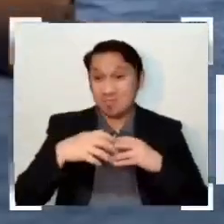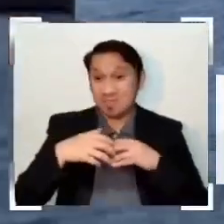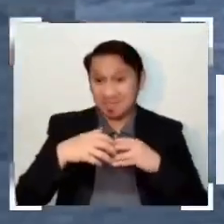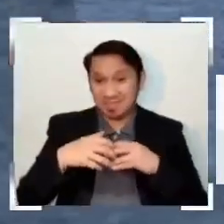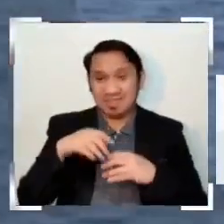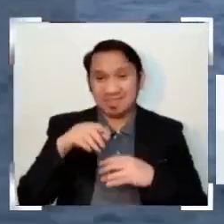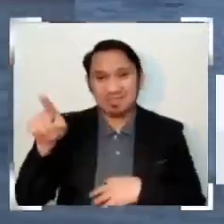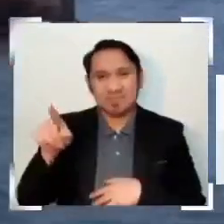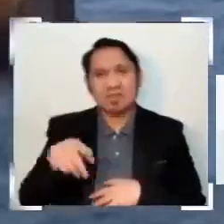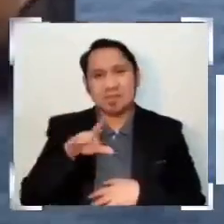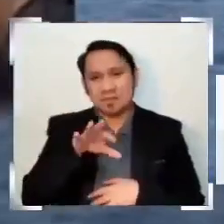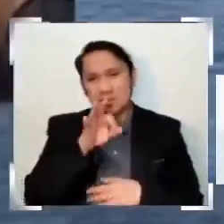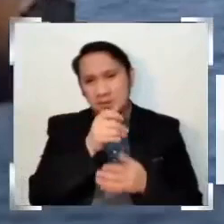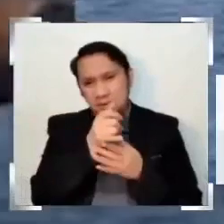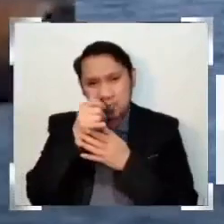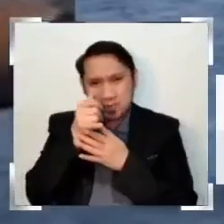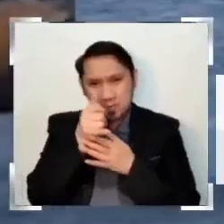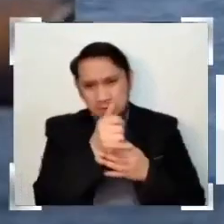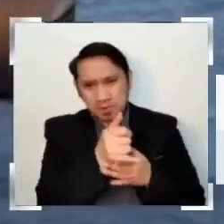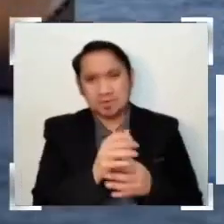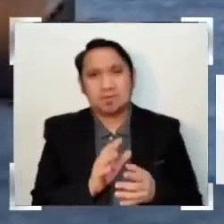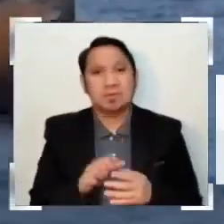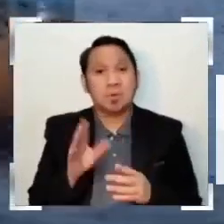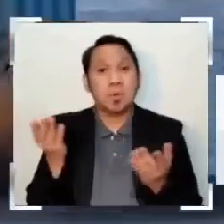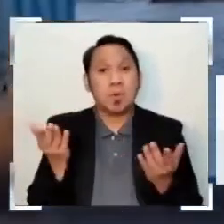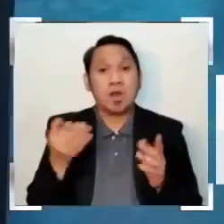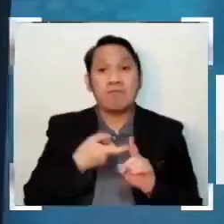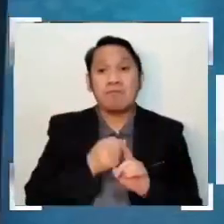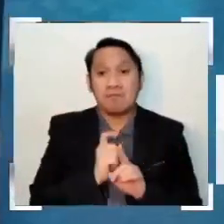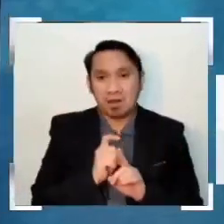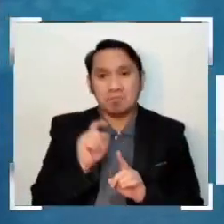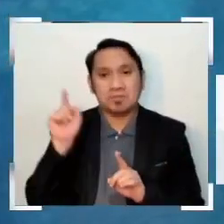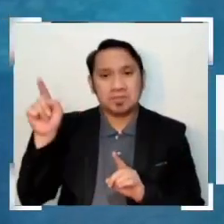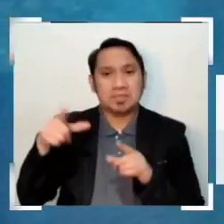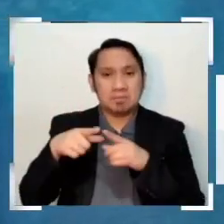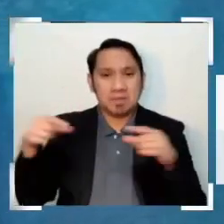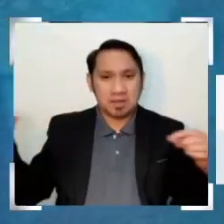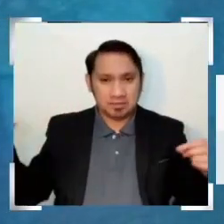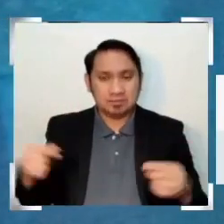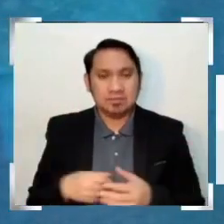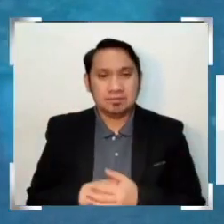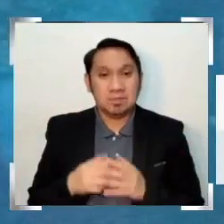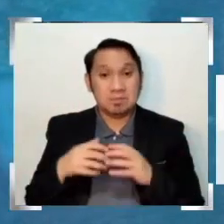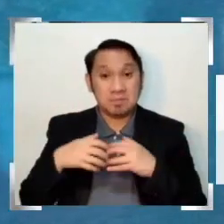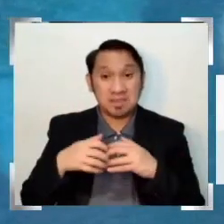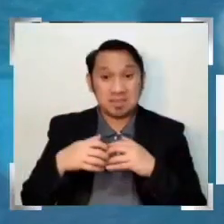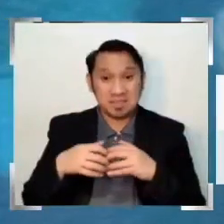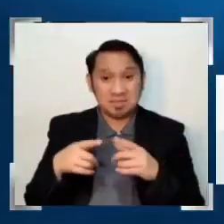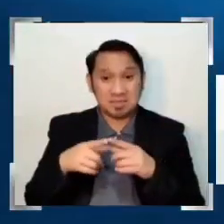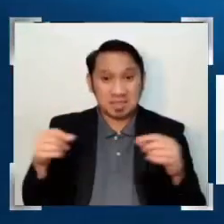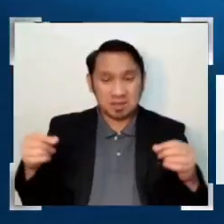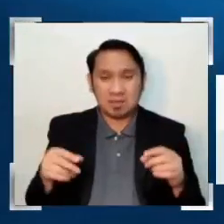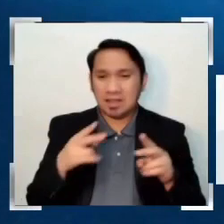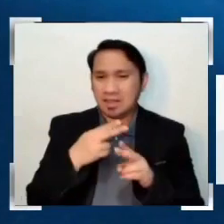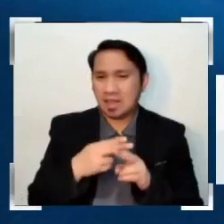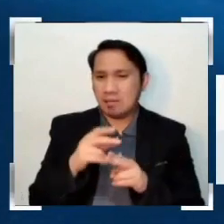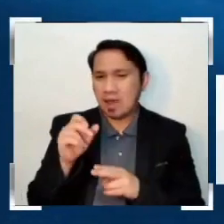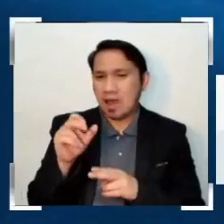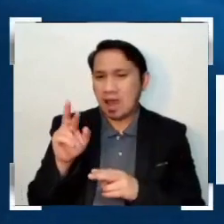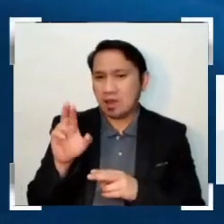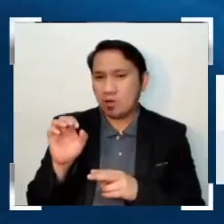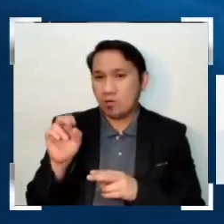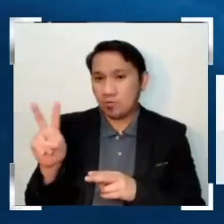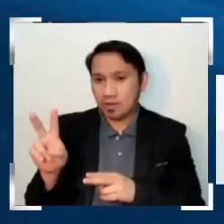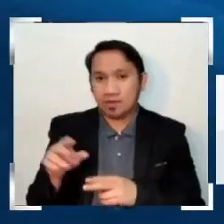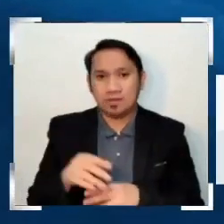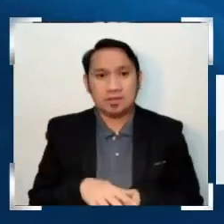sa Japan na kinontrata ng may-ari ng lumubog na vessel. Base sa datos ng ROV, 23 bahagi nito